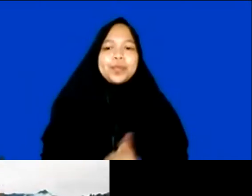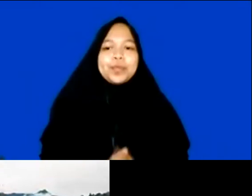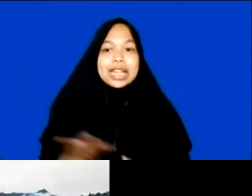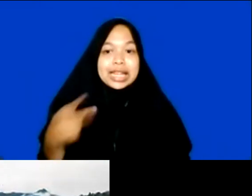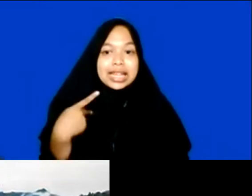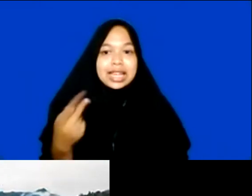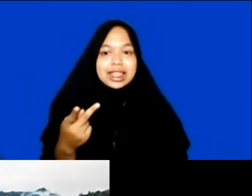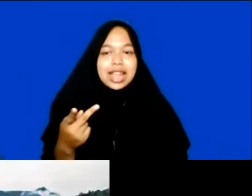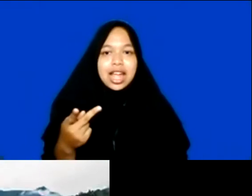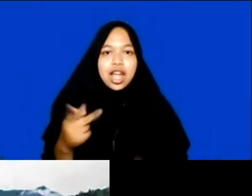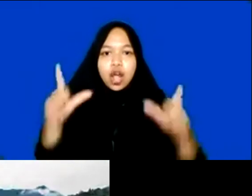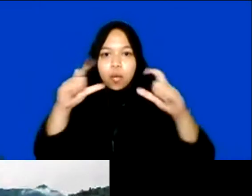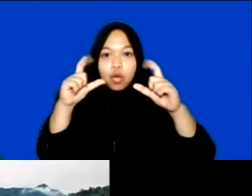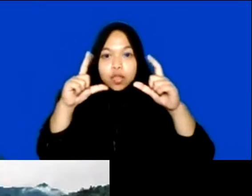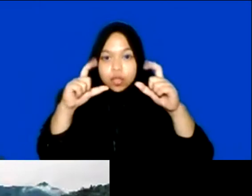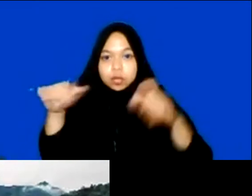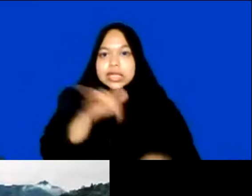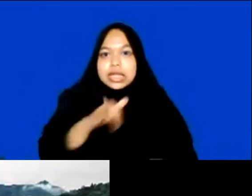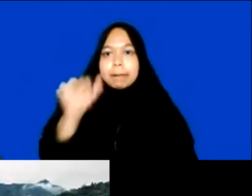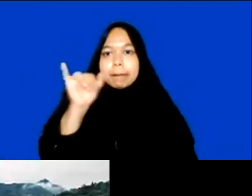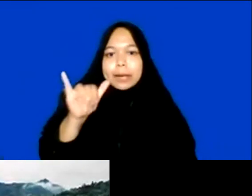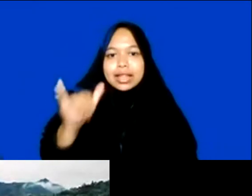kita foto bersama dulu untuk